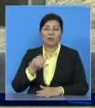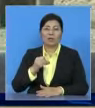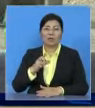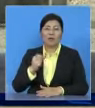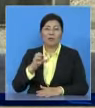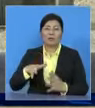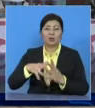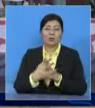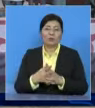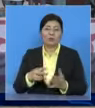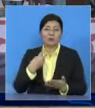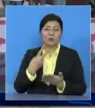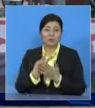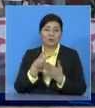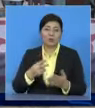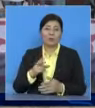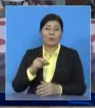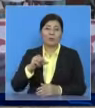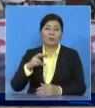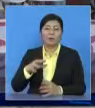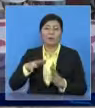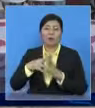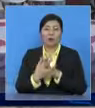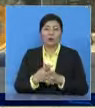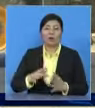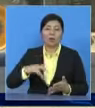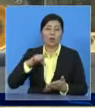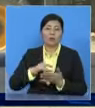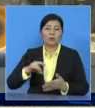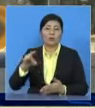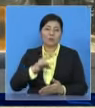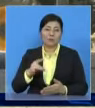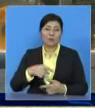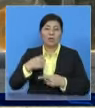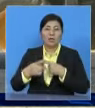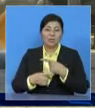ауылдары. Түсірілім тобы барып келген Иманғали Білтабанов ауылы мен аудан орталығының арасына